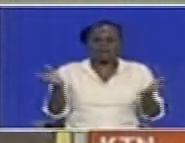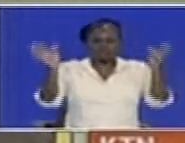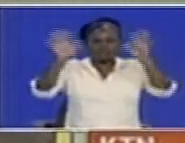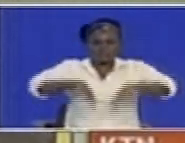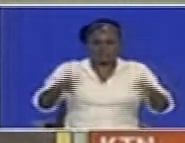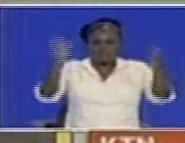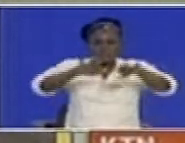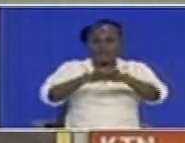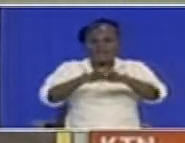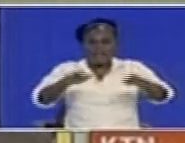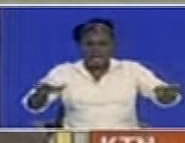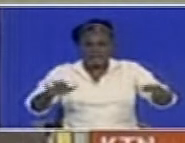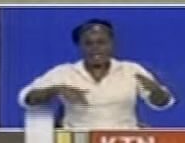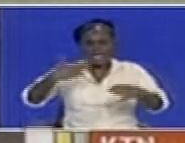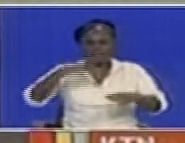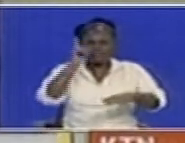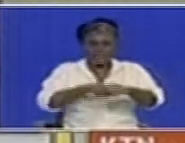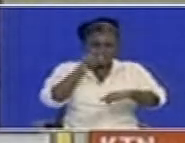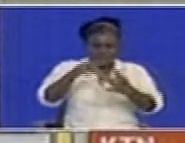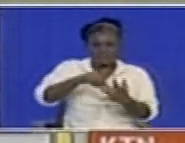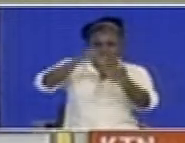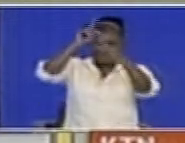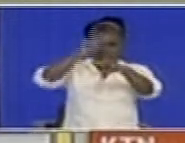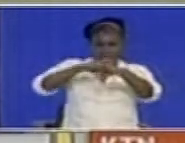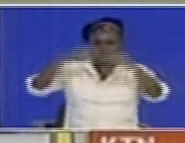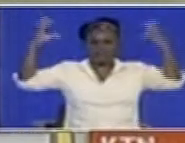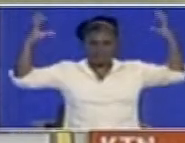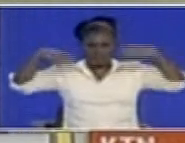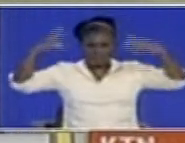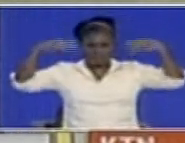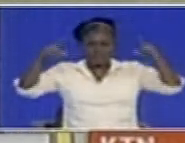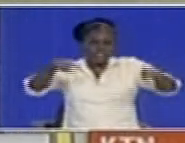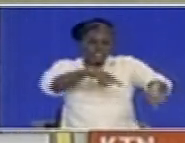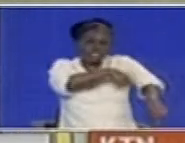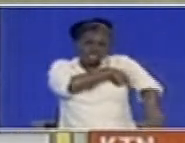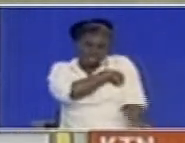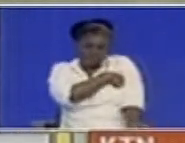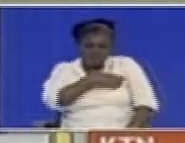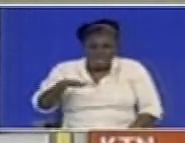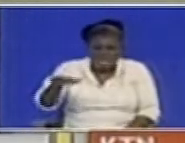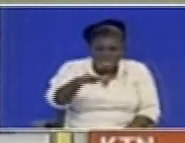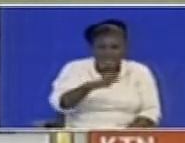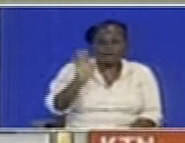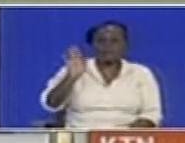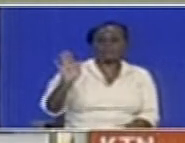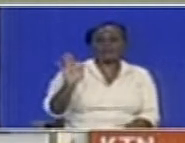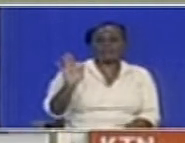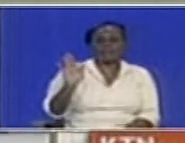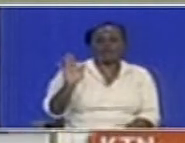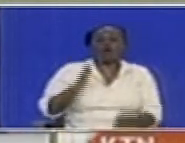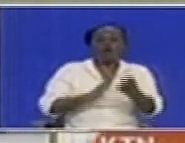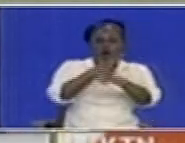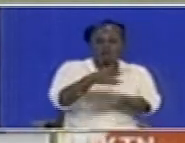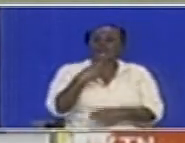yanayokumba eneo hilo mara kwa mara, hasa wakati wa msimu wa mvua. Kulingana na chifu mkuu wa kata ya Kabasisi, Sami Chepkonga, zaidi ya